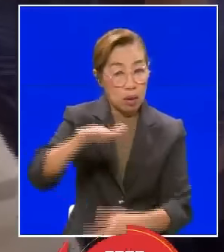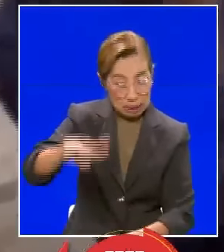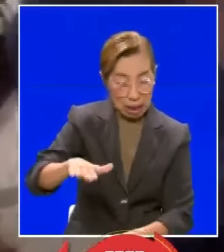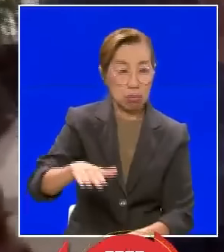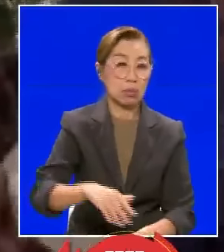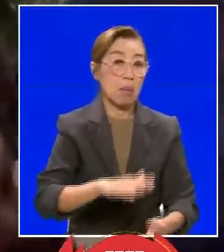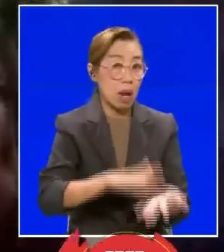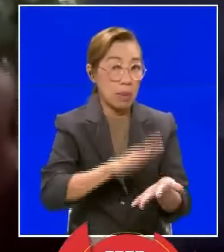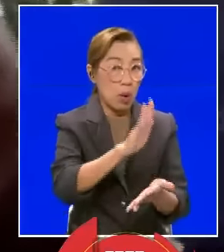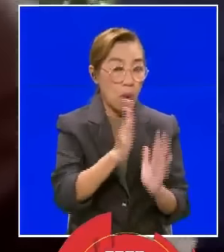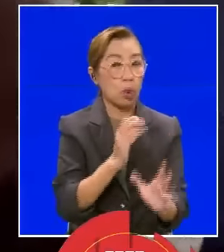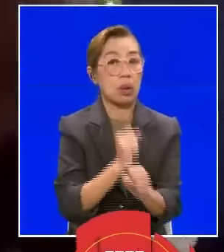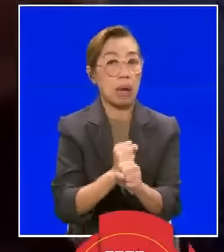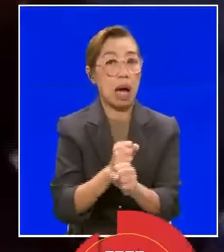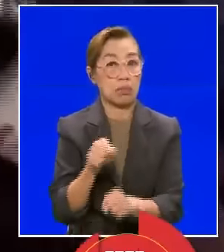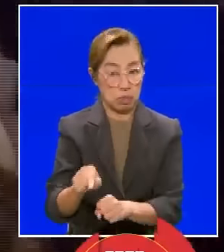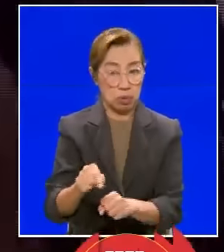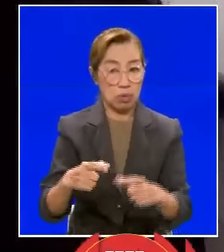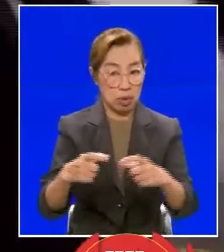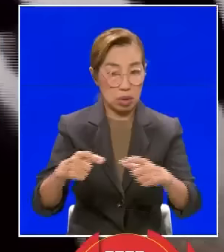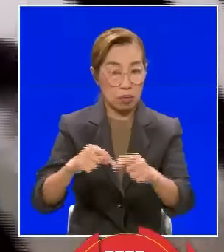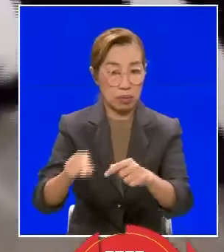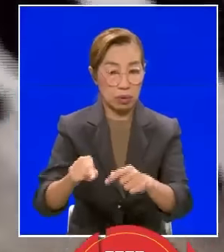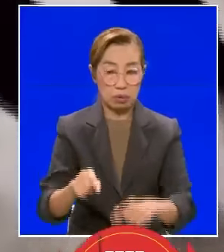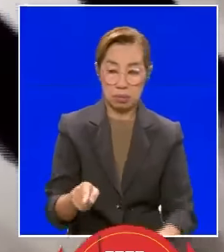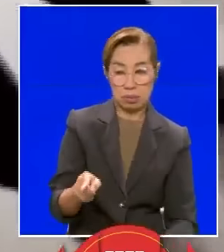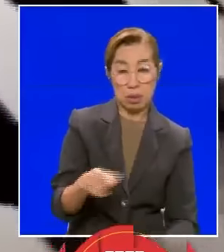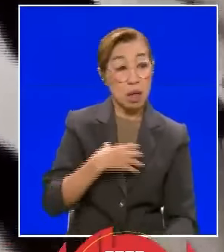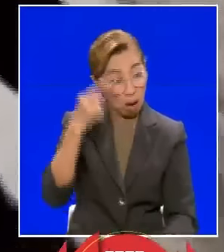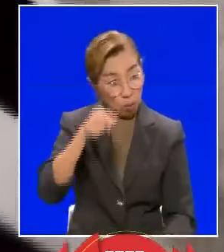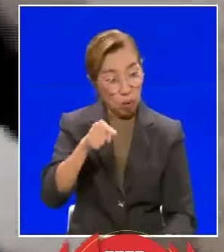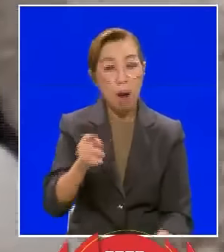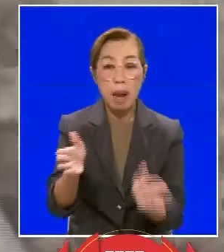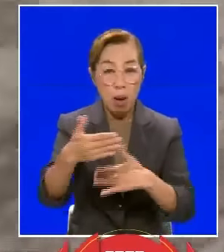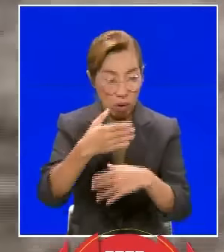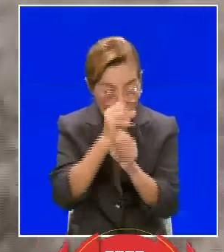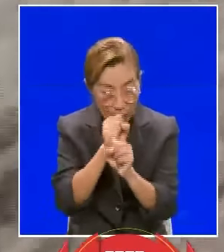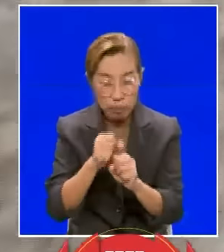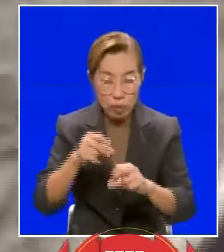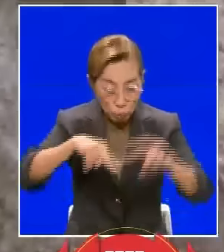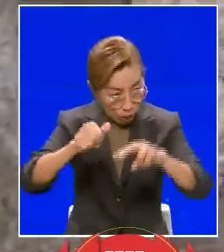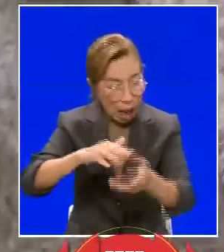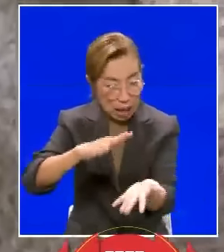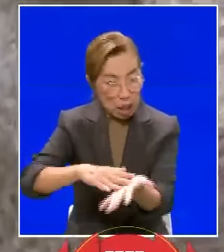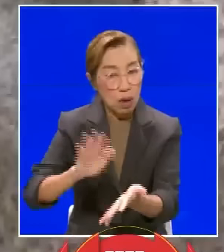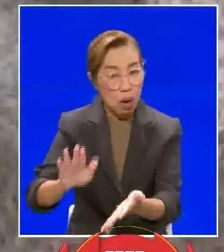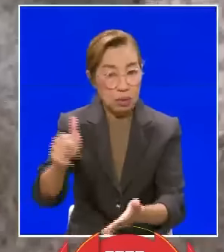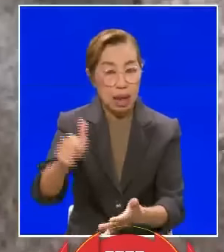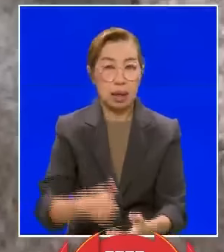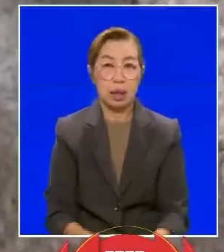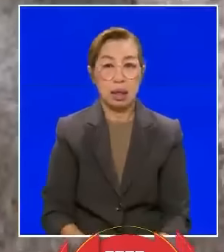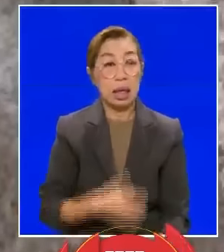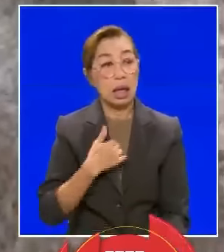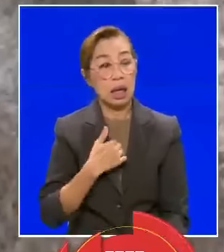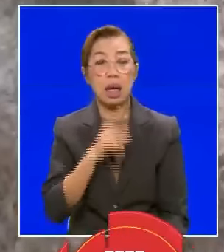ที ่ไปตรวจ DNA จะตรวจอะไรก็ได้ตรวจพิสูจน์ป่ะ เพราะมันตรวจลายนิ้วมือได ้แล้วก็รองเท้าแล้วก็โ